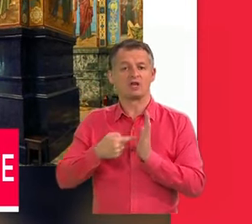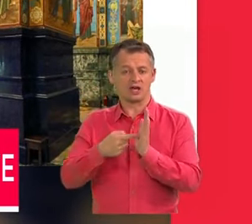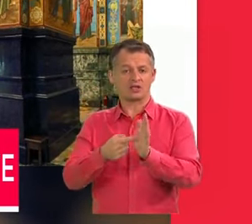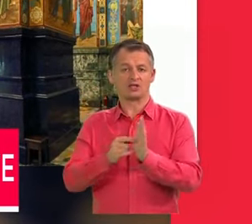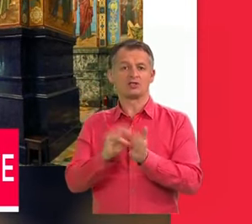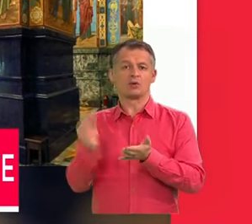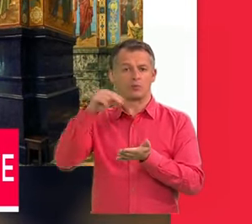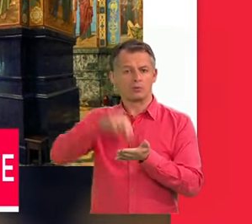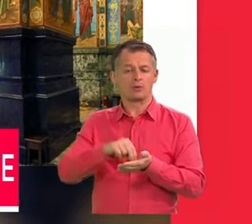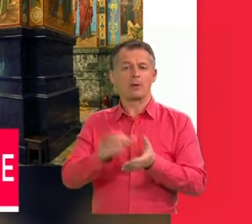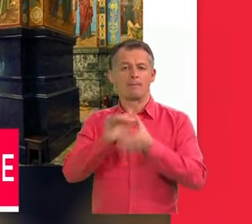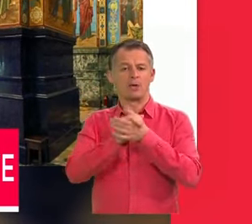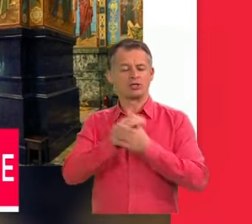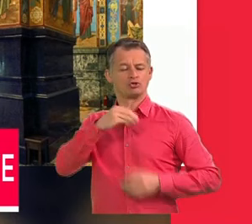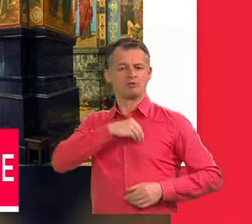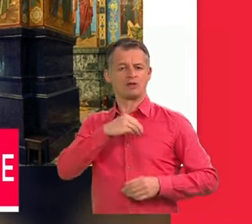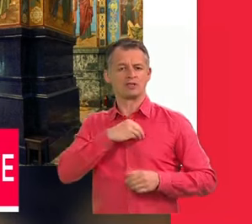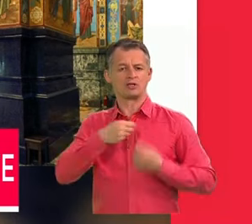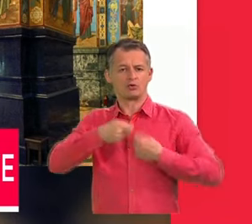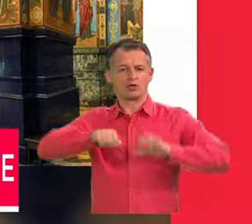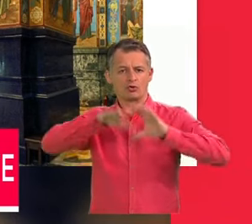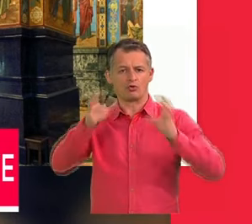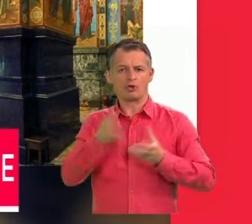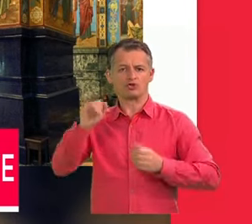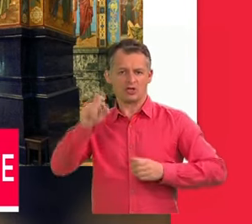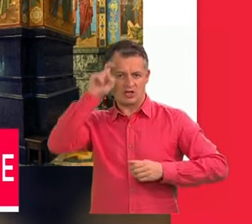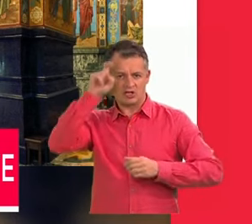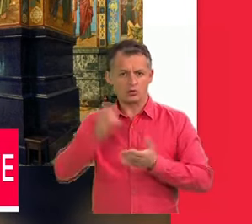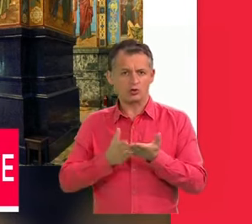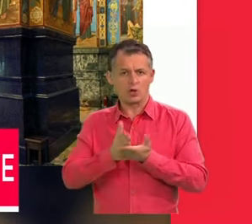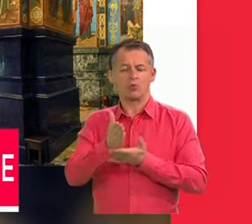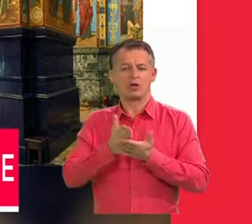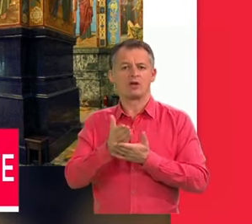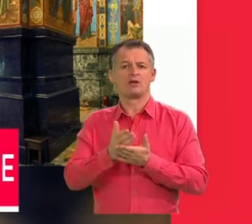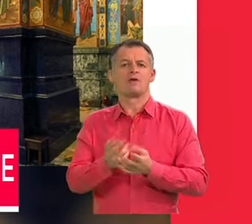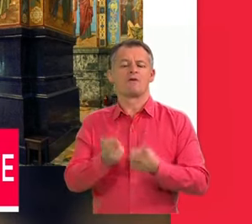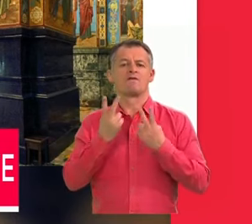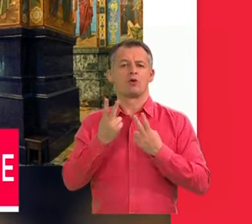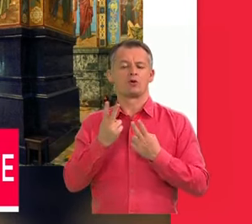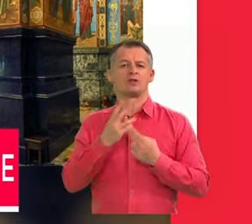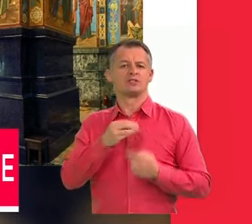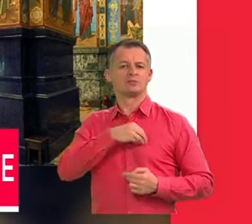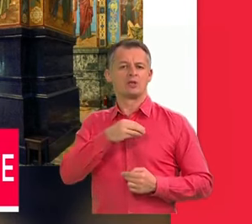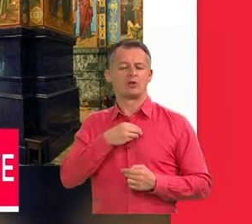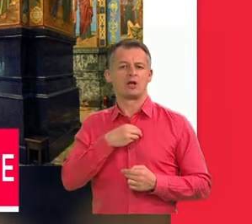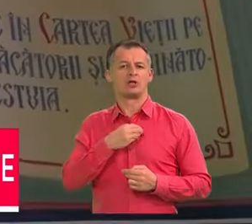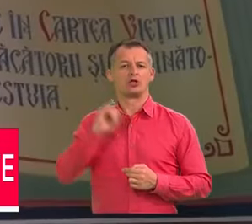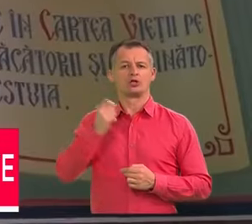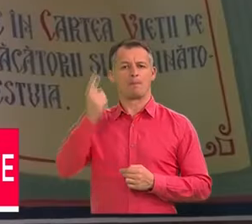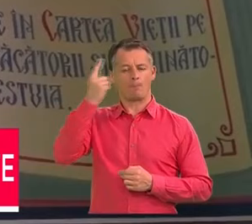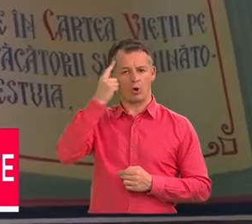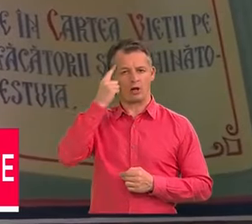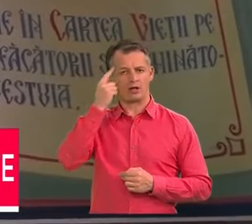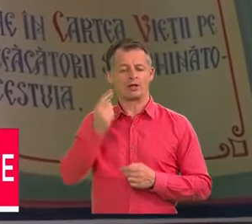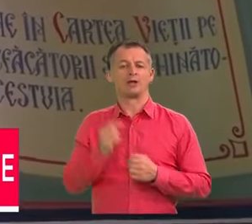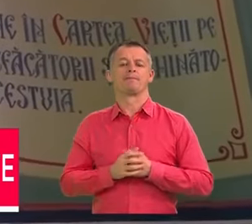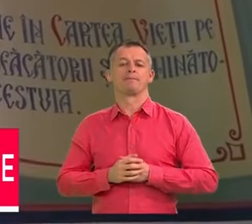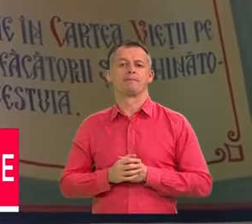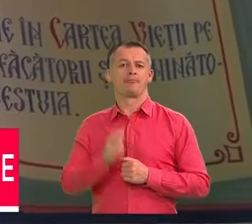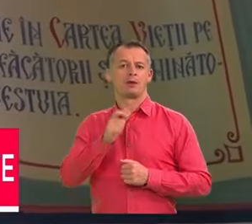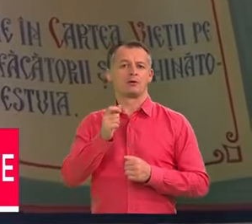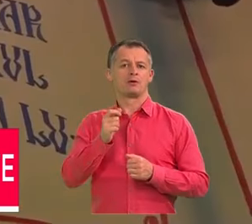mai curând pacea sufletească și încrederea dintotdeauna în valorile spirituale și morale ale credinței creștine. Călugărul amant ar fi